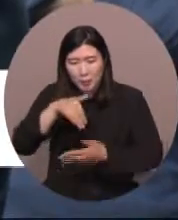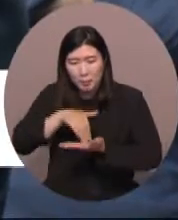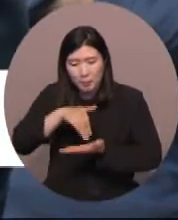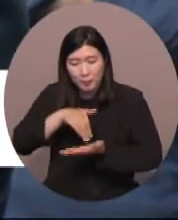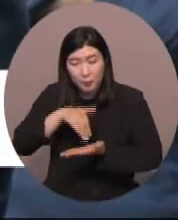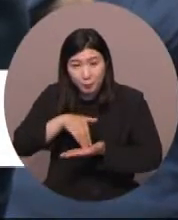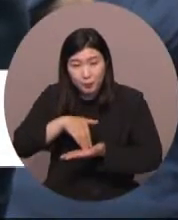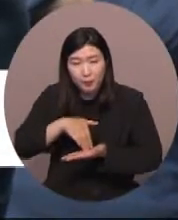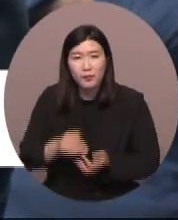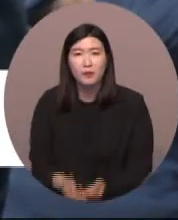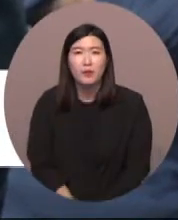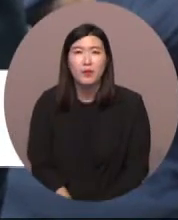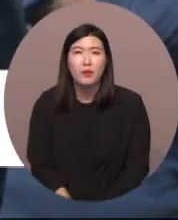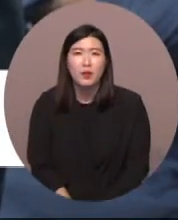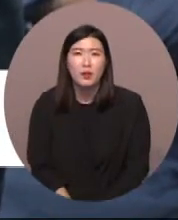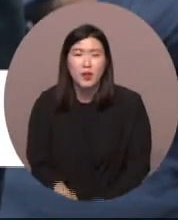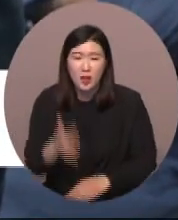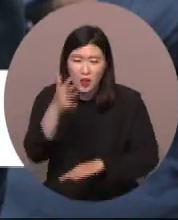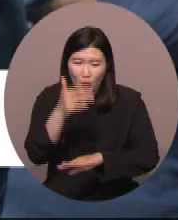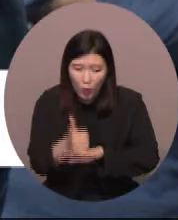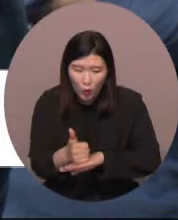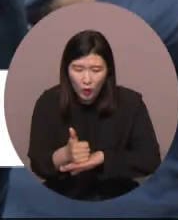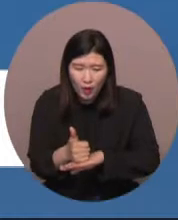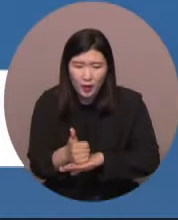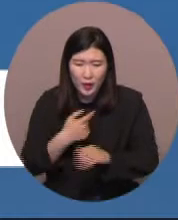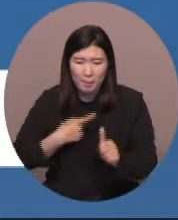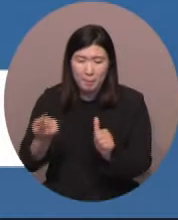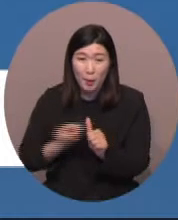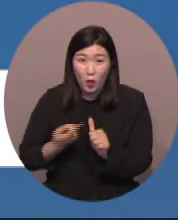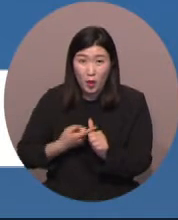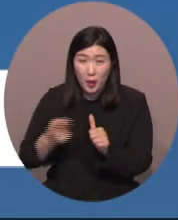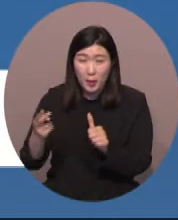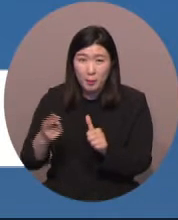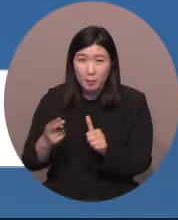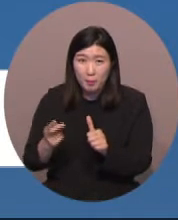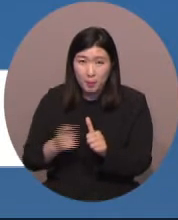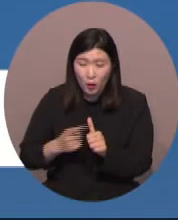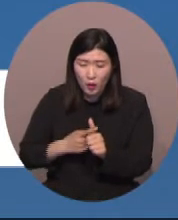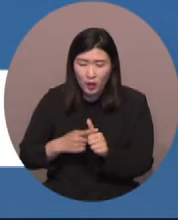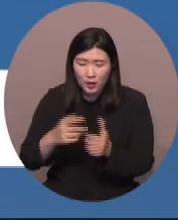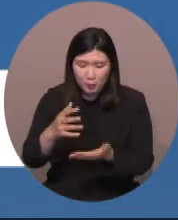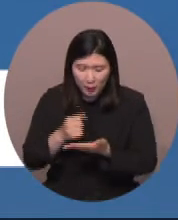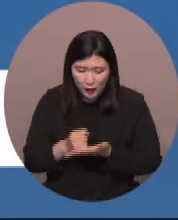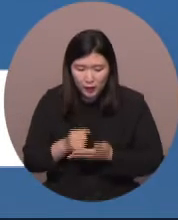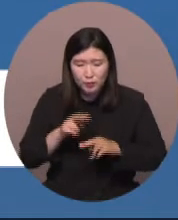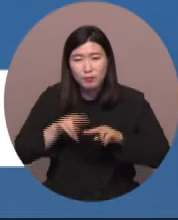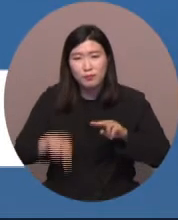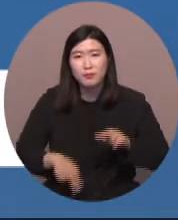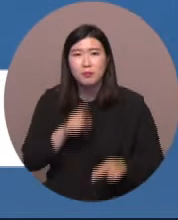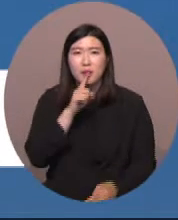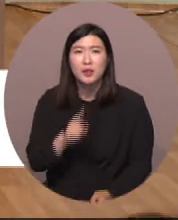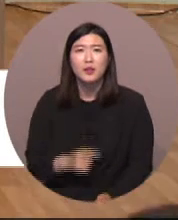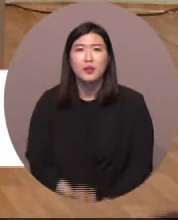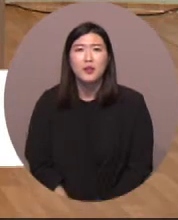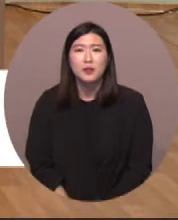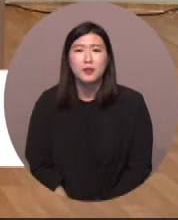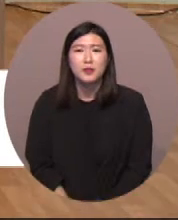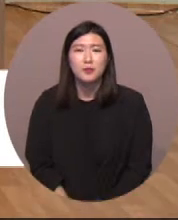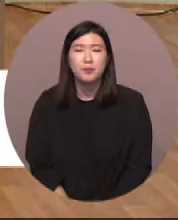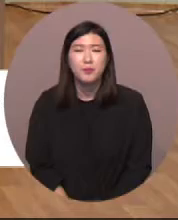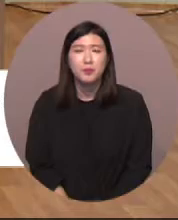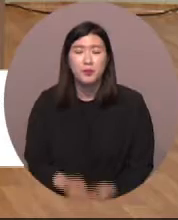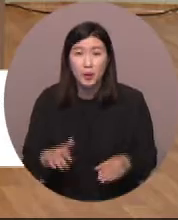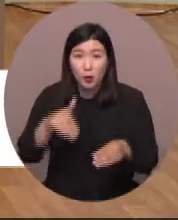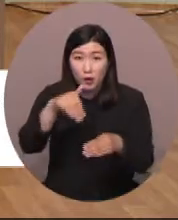하겠다며 이번 선거 결과를 호된 질책 으로 받아들이고 위원장직에서 물러났다 고 전했습니다 이번